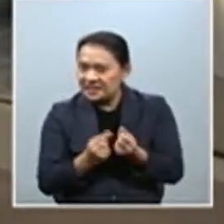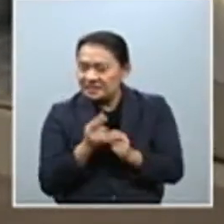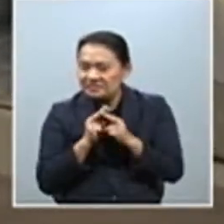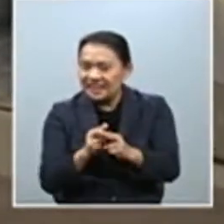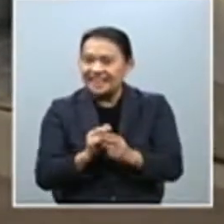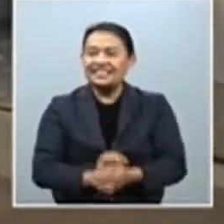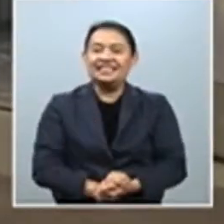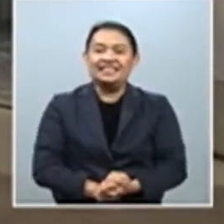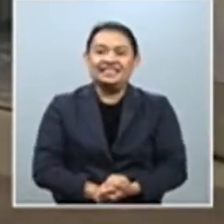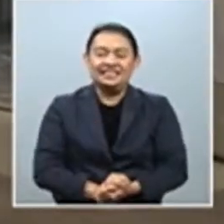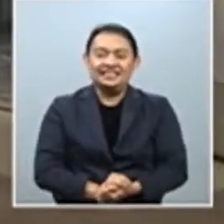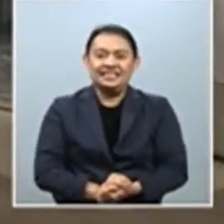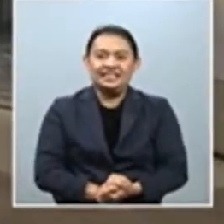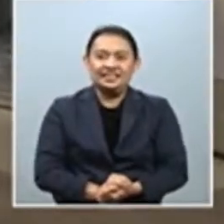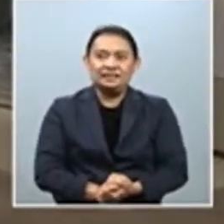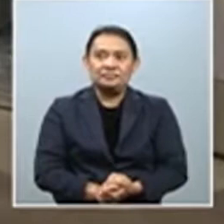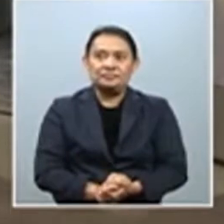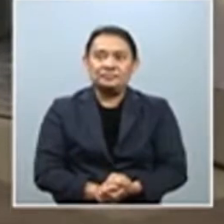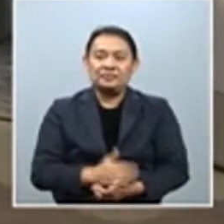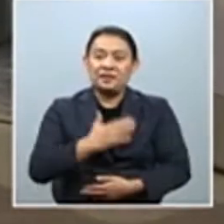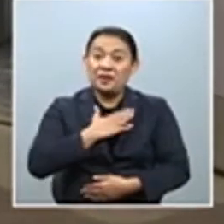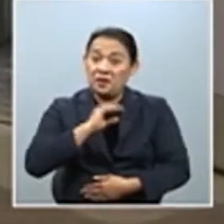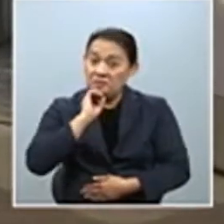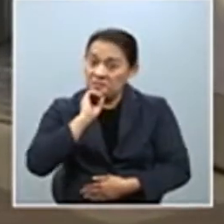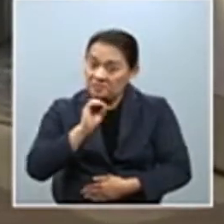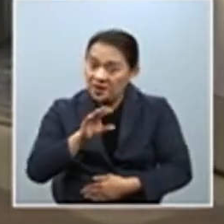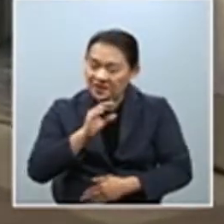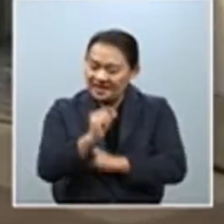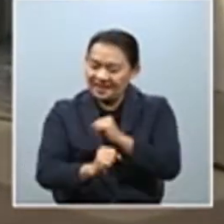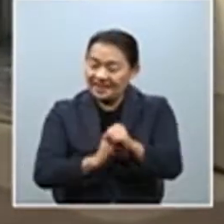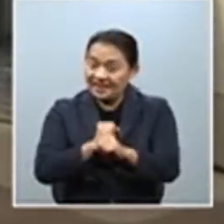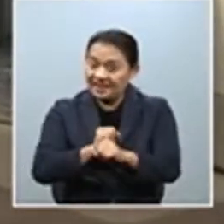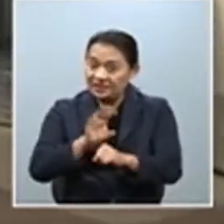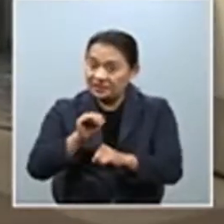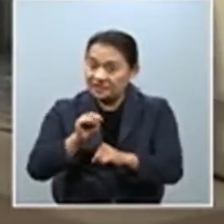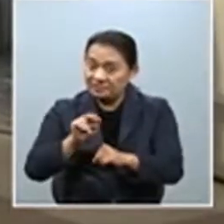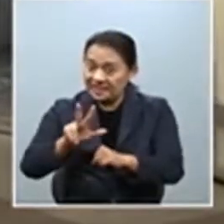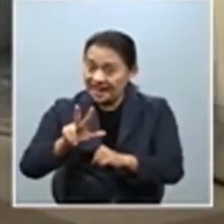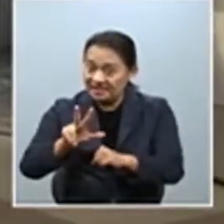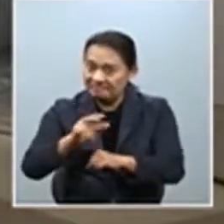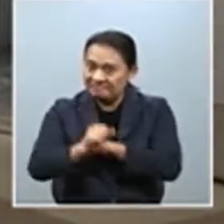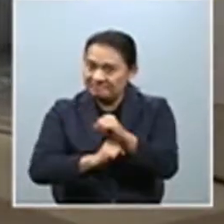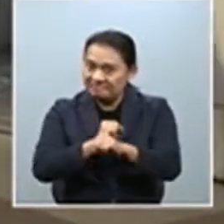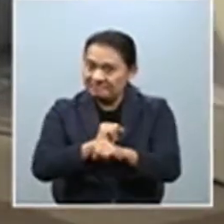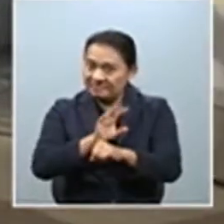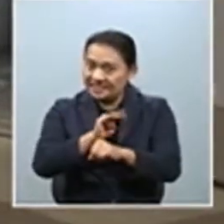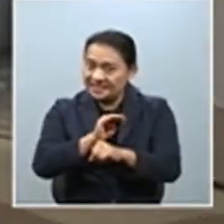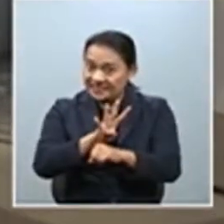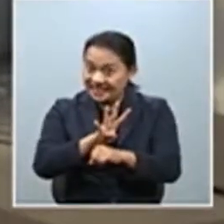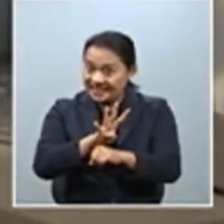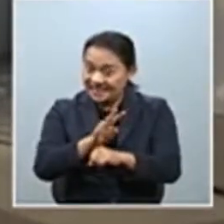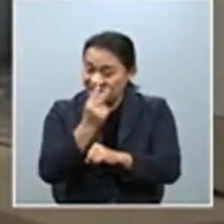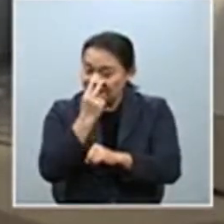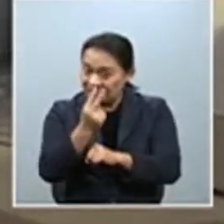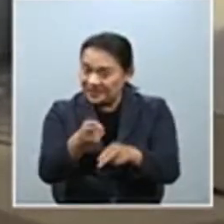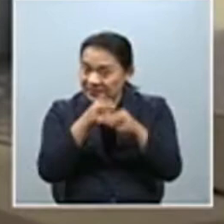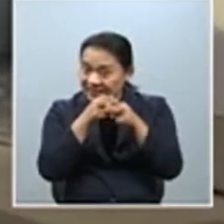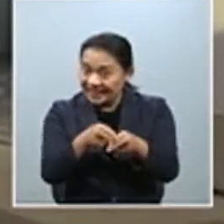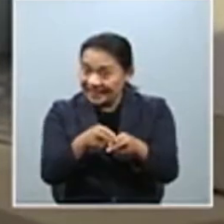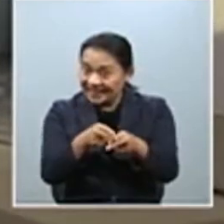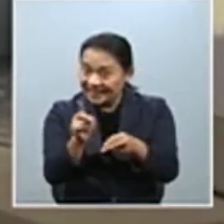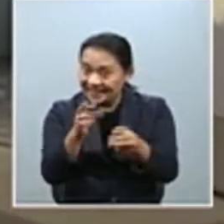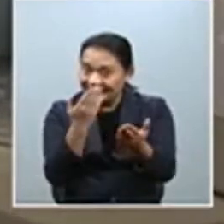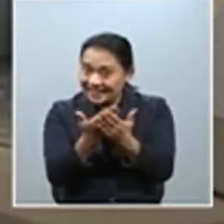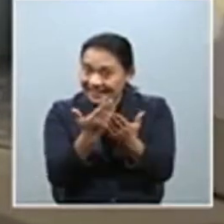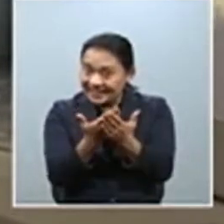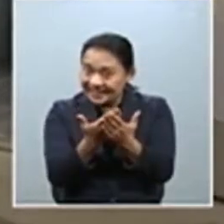ยนไงกับเลขนี้ไง ต้องบอกเลยครับอายุ43ครับผ่านมาแล้วตอนนี้44ไปเก่งกันเอาเองนะครับเพราะว่าตอนนี้เงินปากผีก